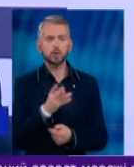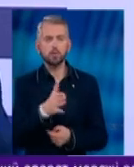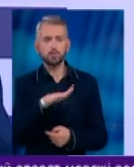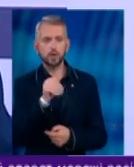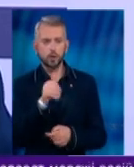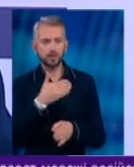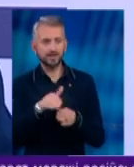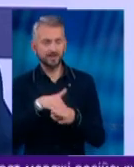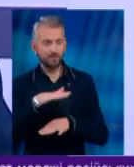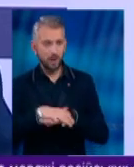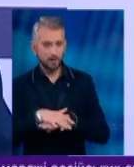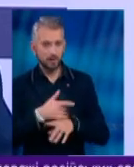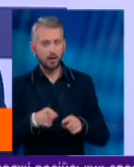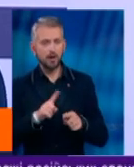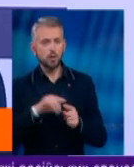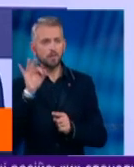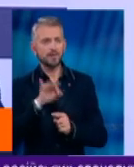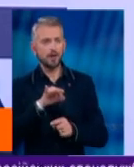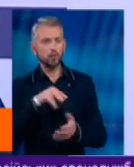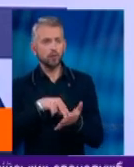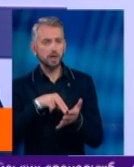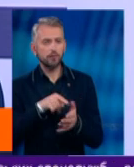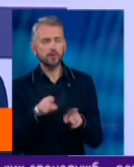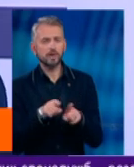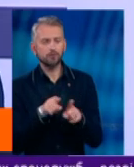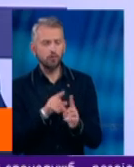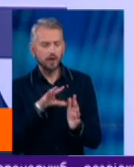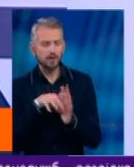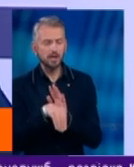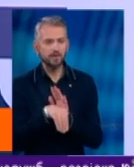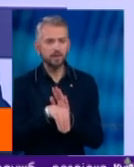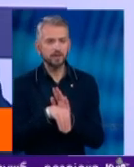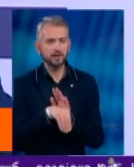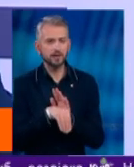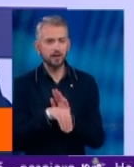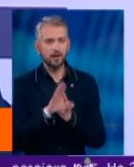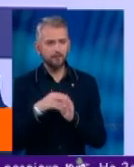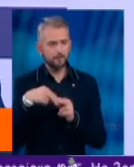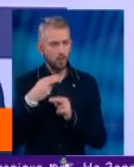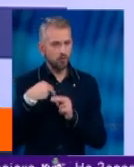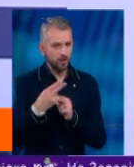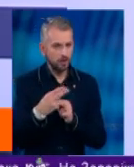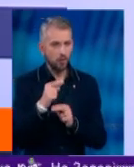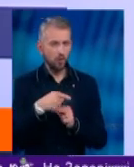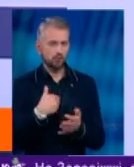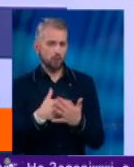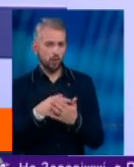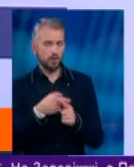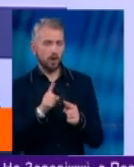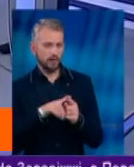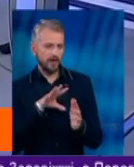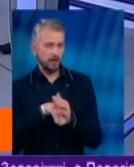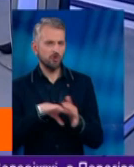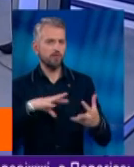в банке, то есть эту процентную ставку он в любом случае закладывает в погашение. То есть он условно это в продукт